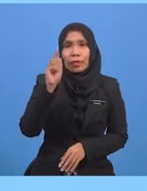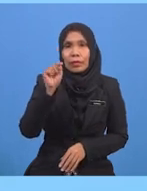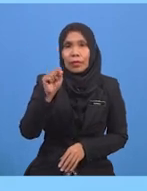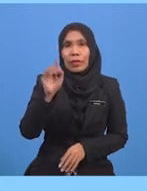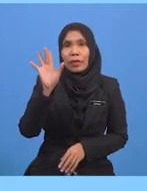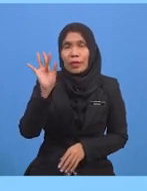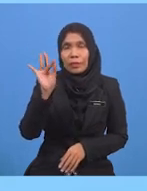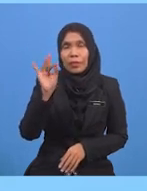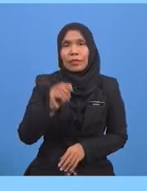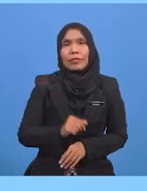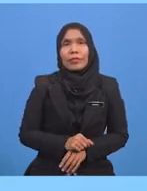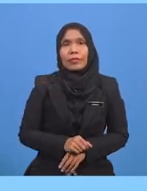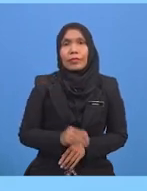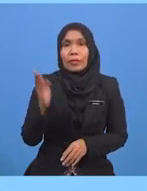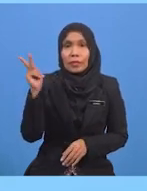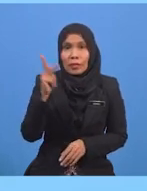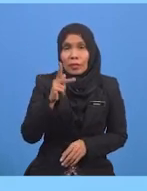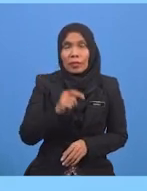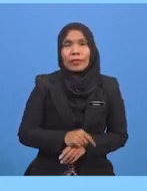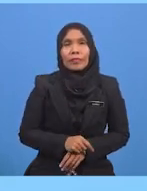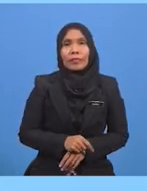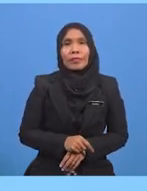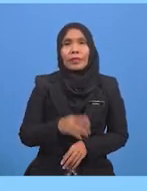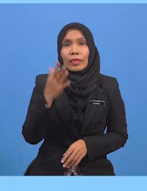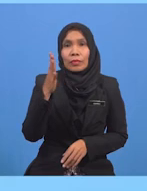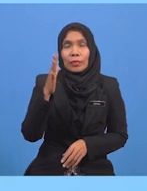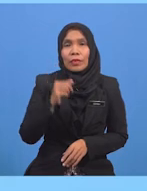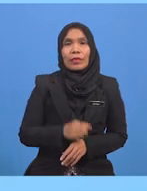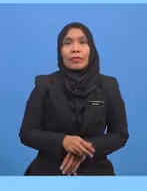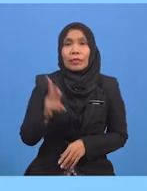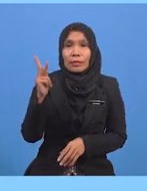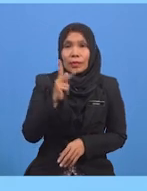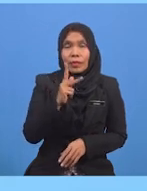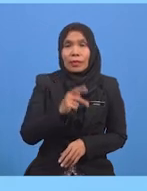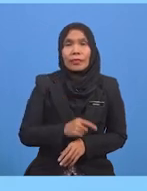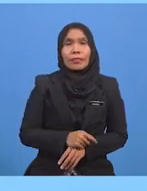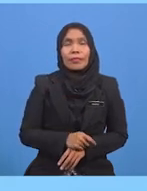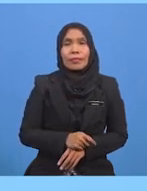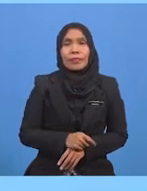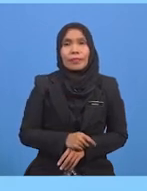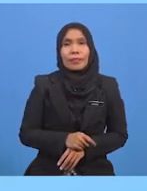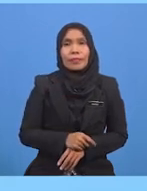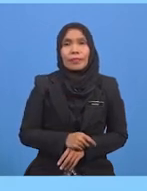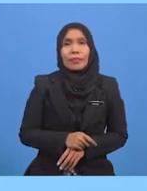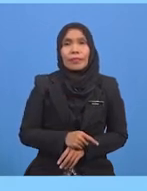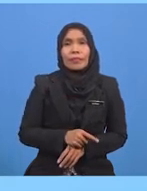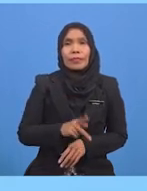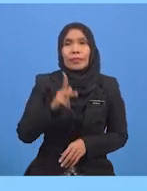6.8 didarabkan dengan 15 didarabkan dengan cos theta